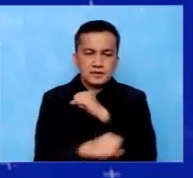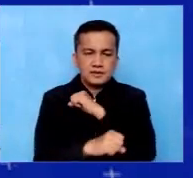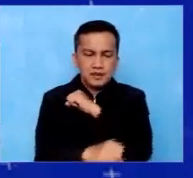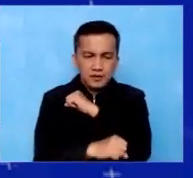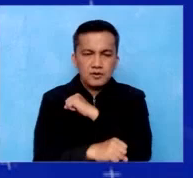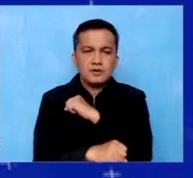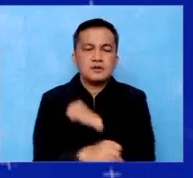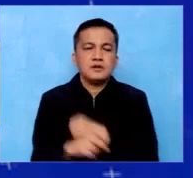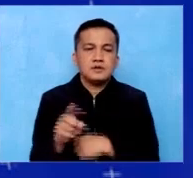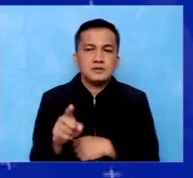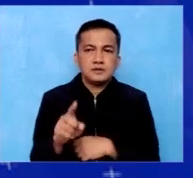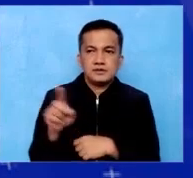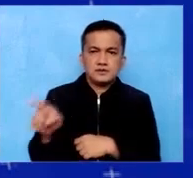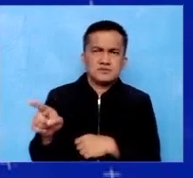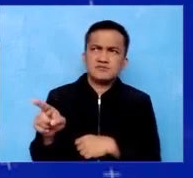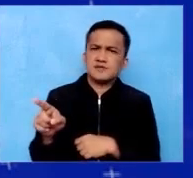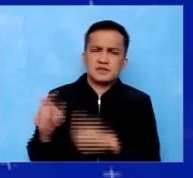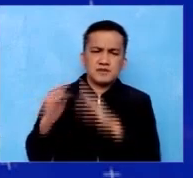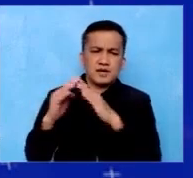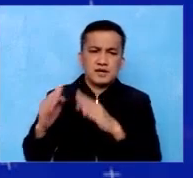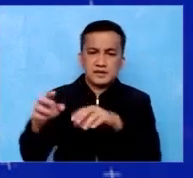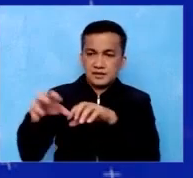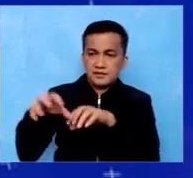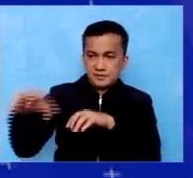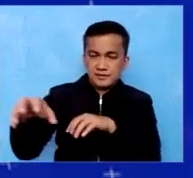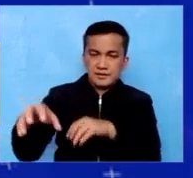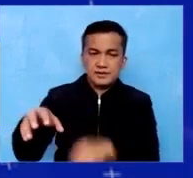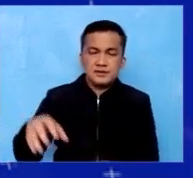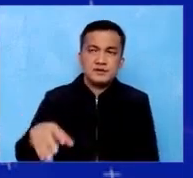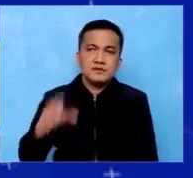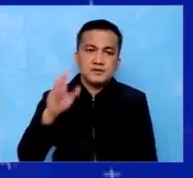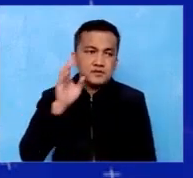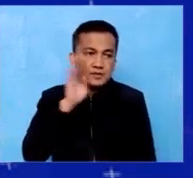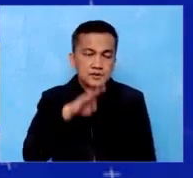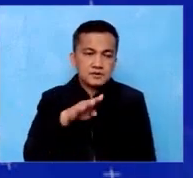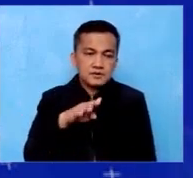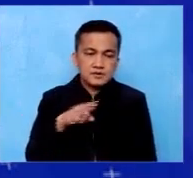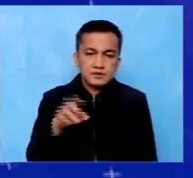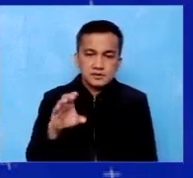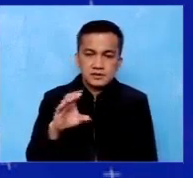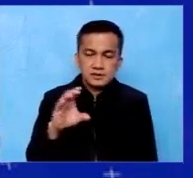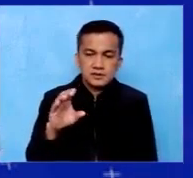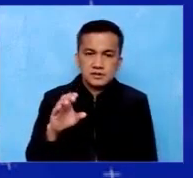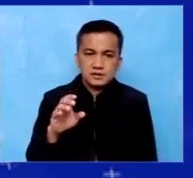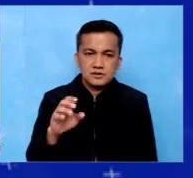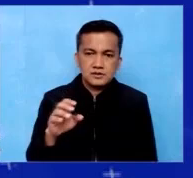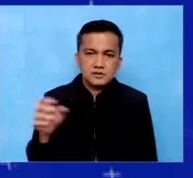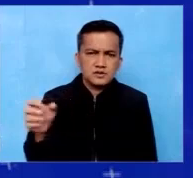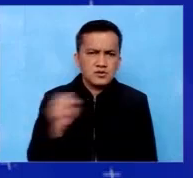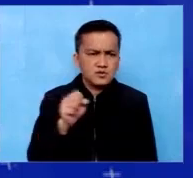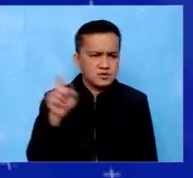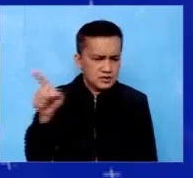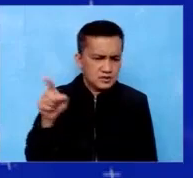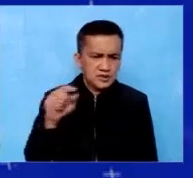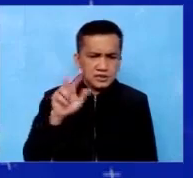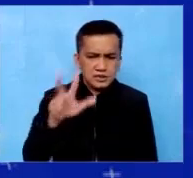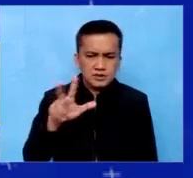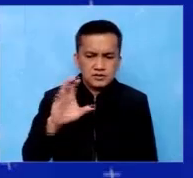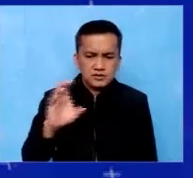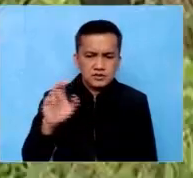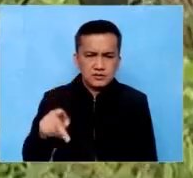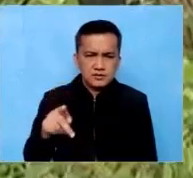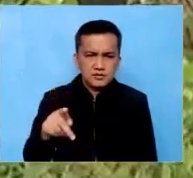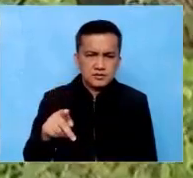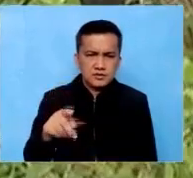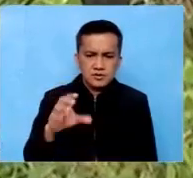isang bahay, kapitbahay lang po ni na kuya. Nakunan po sila ng tatlong cellphone and yung organic na